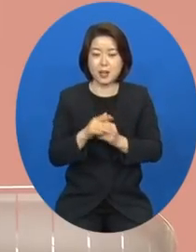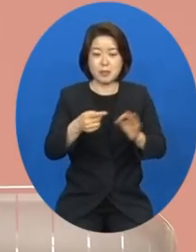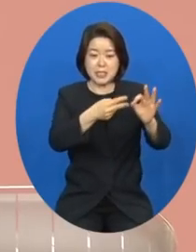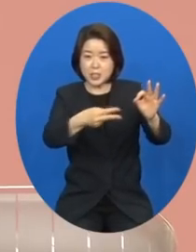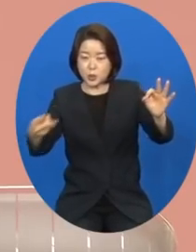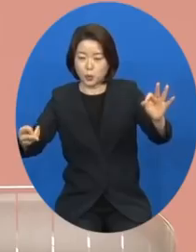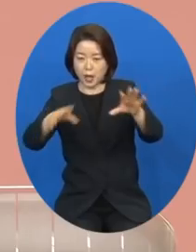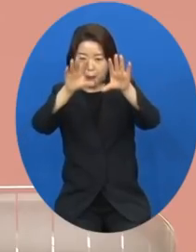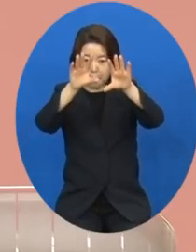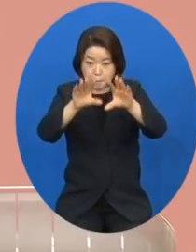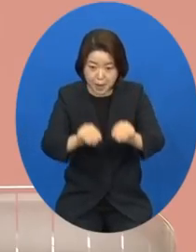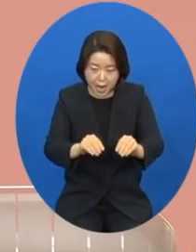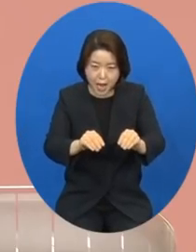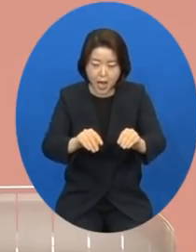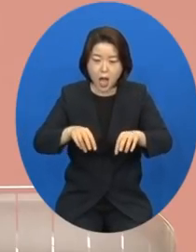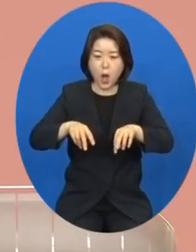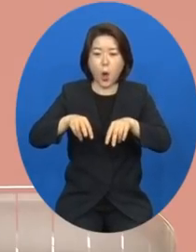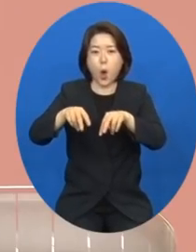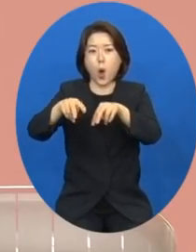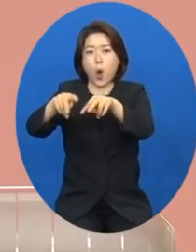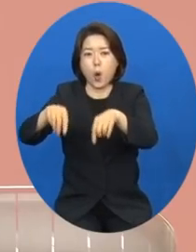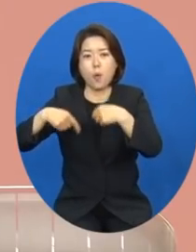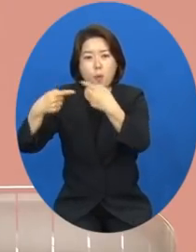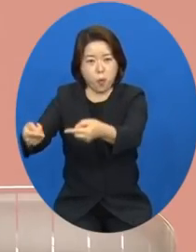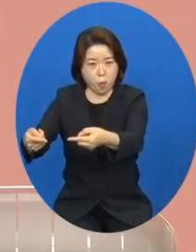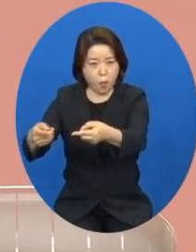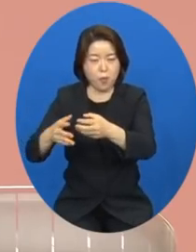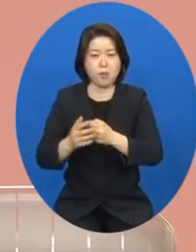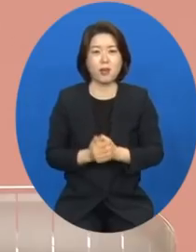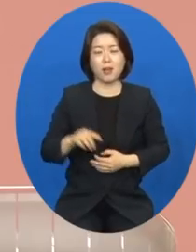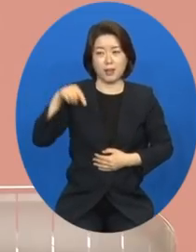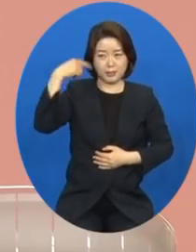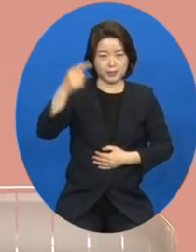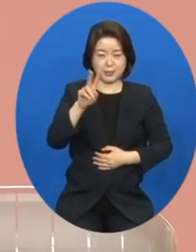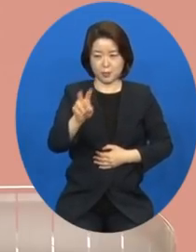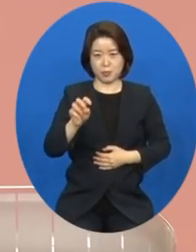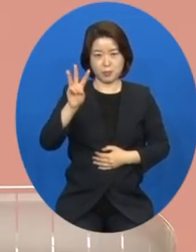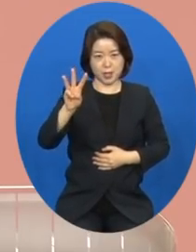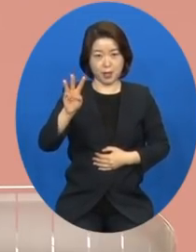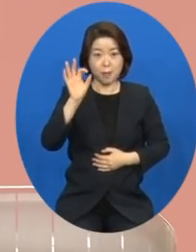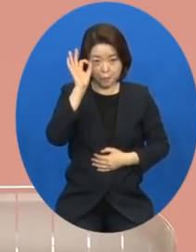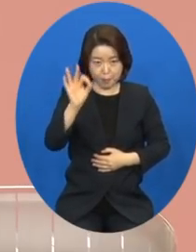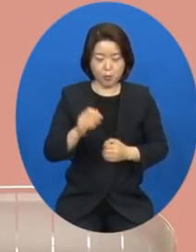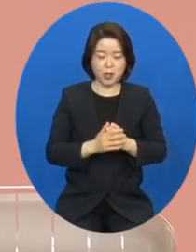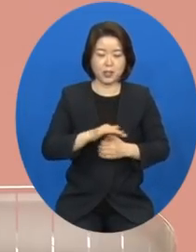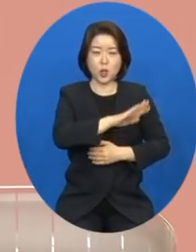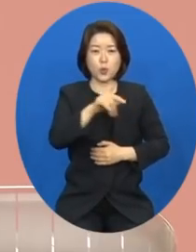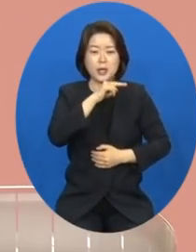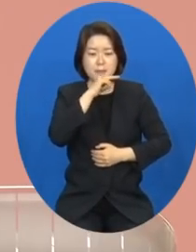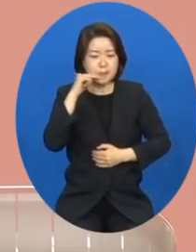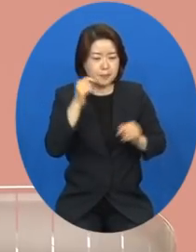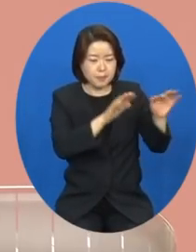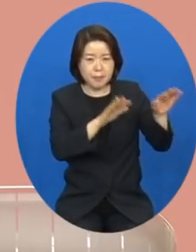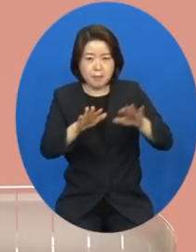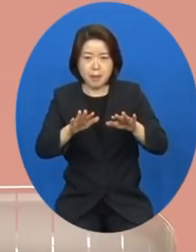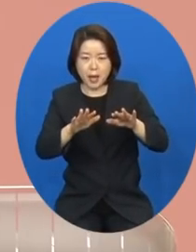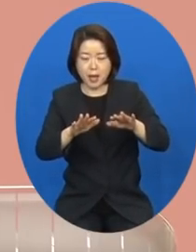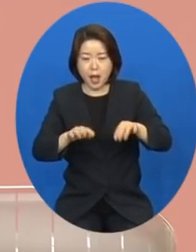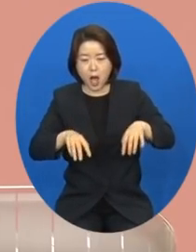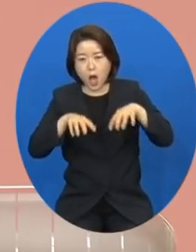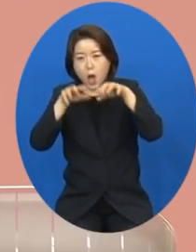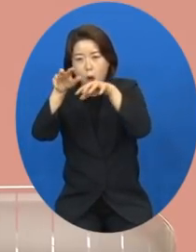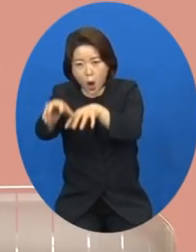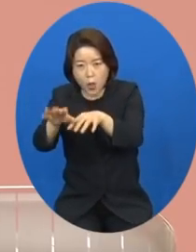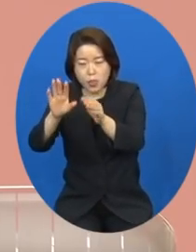마른 땅으로 건넜다 그 다음에 23 절입니다 우리가 홍해를 건널 때까지 주 우리 하나님이